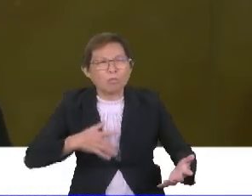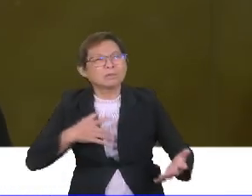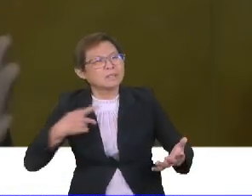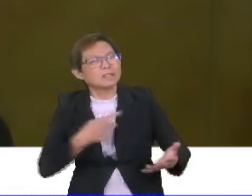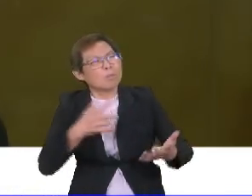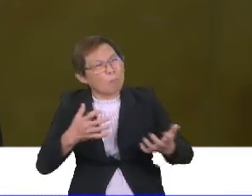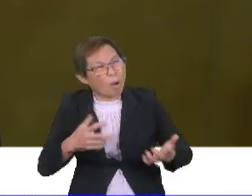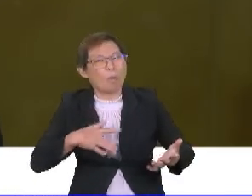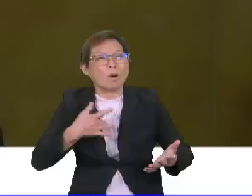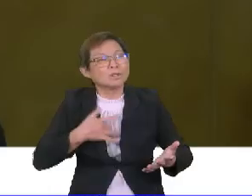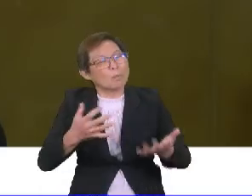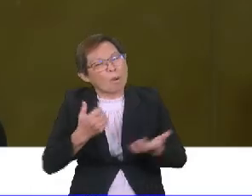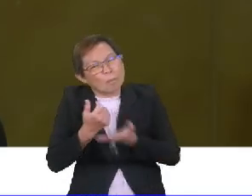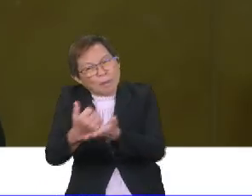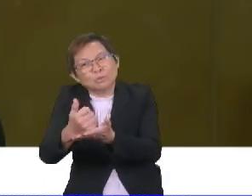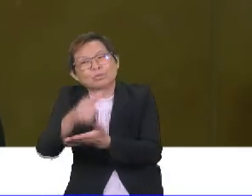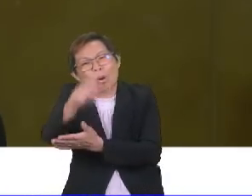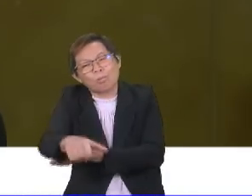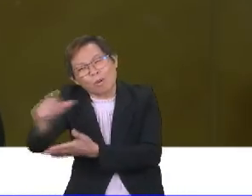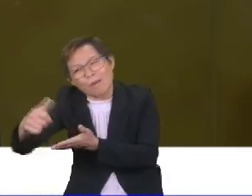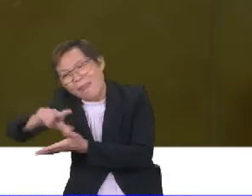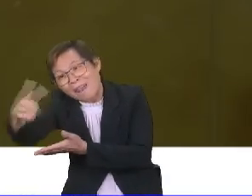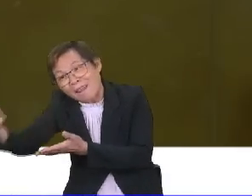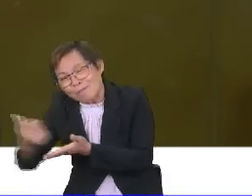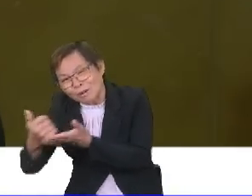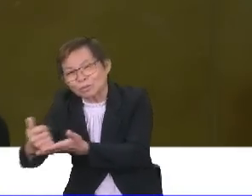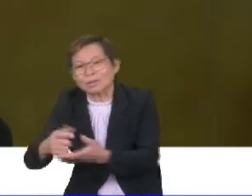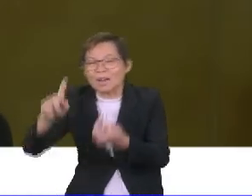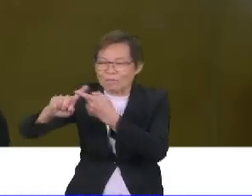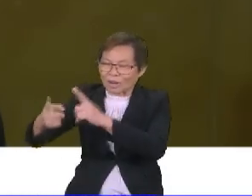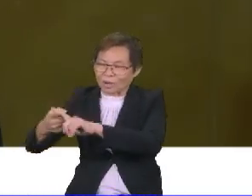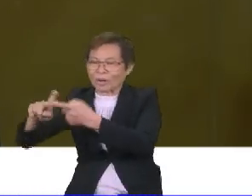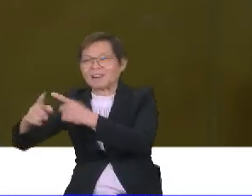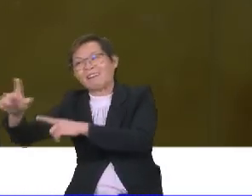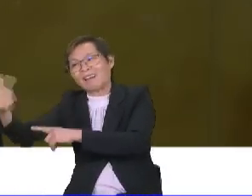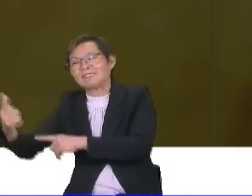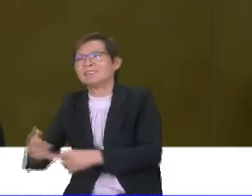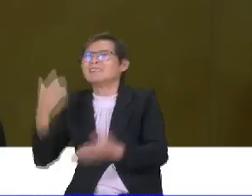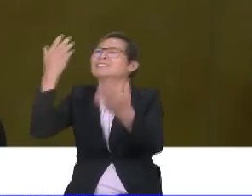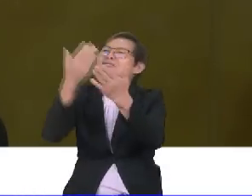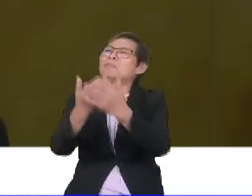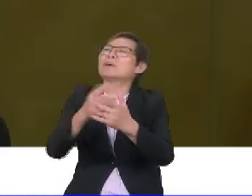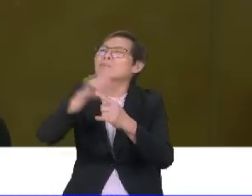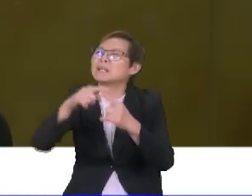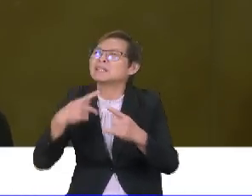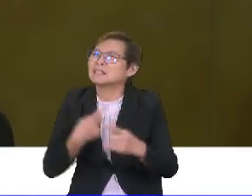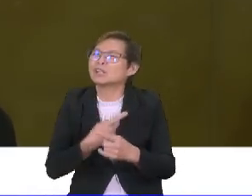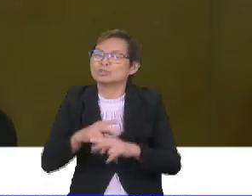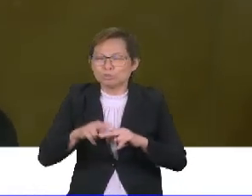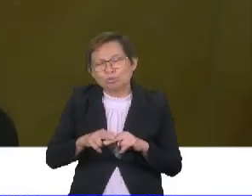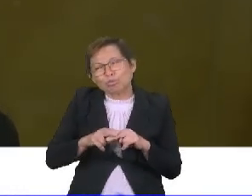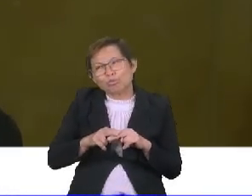membantu orang lain sepatu saya selalu bermacam langkah-langkah yang lain masyarakat itu sampai bila duduk